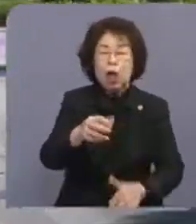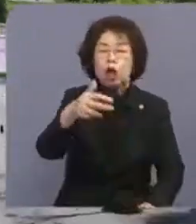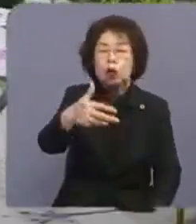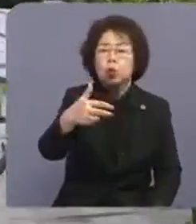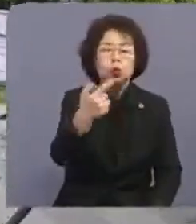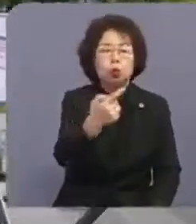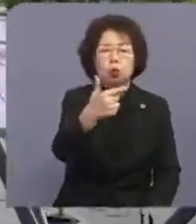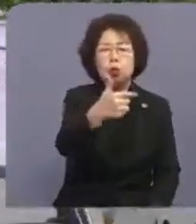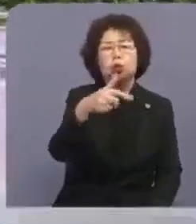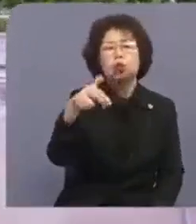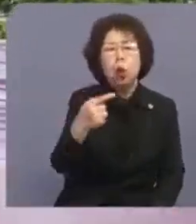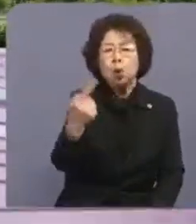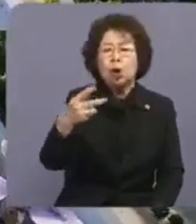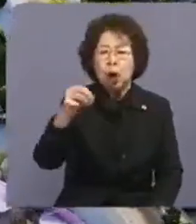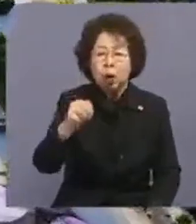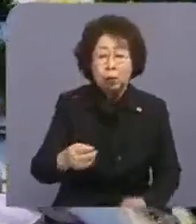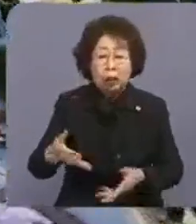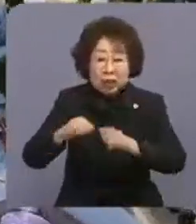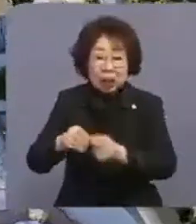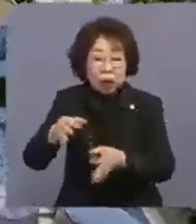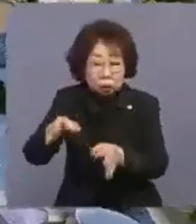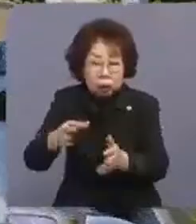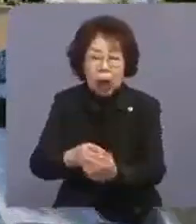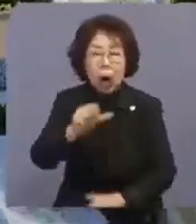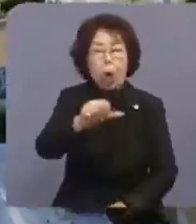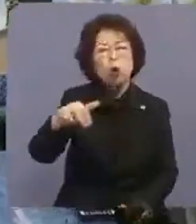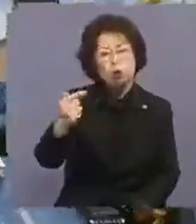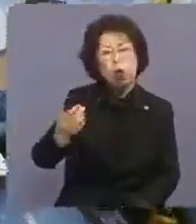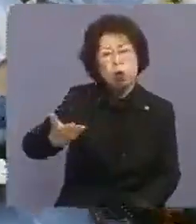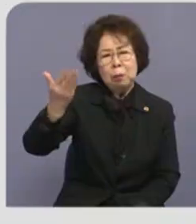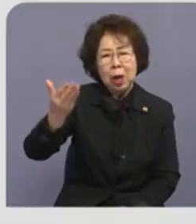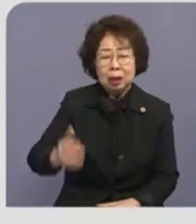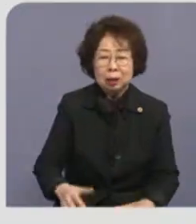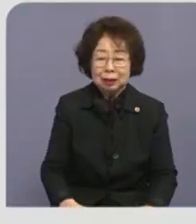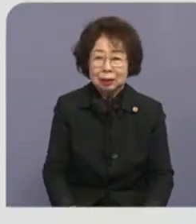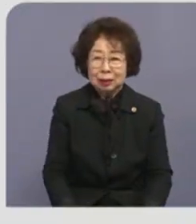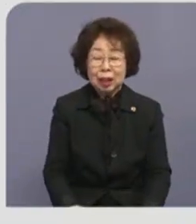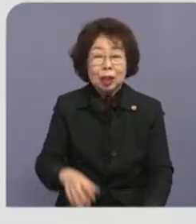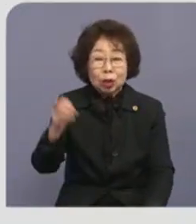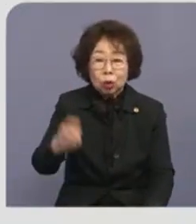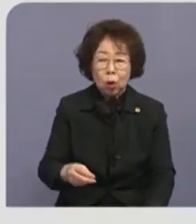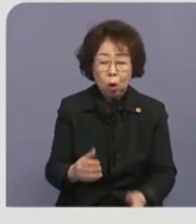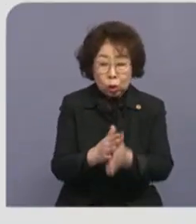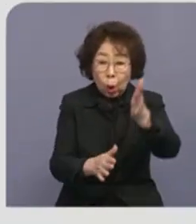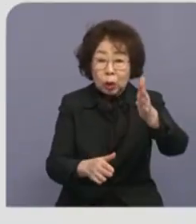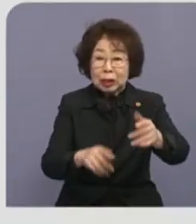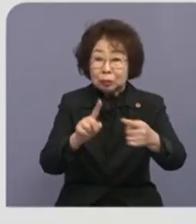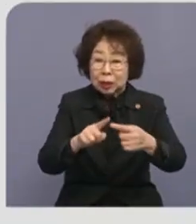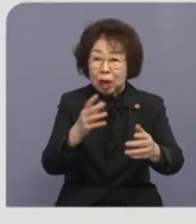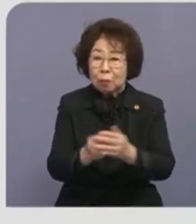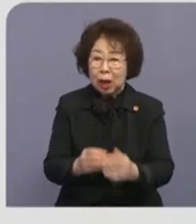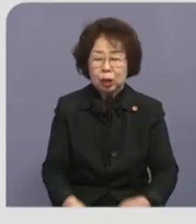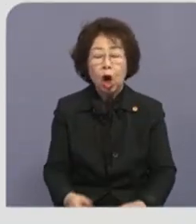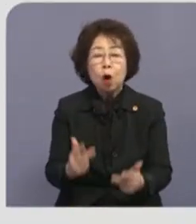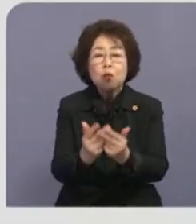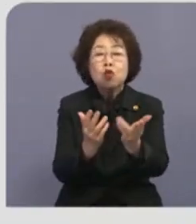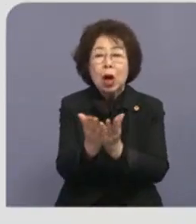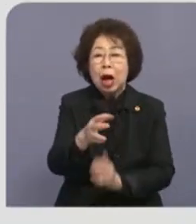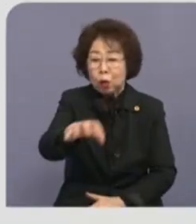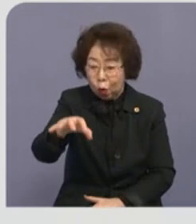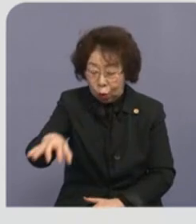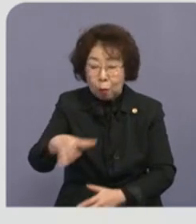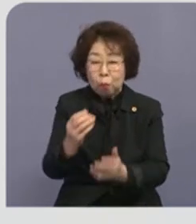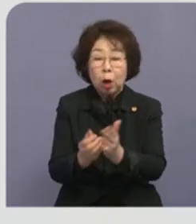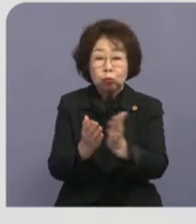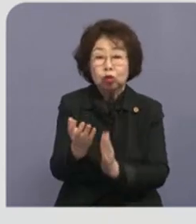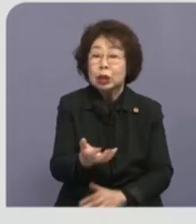5천억 원이 가운데 시설 투자비 5조원이 넘습니다 여기다 원도심 대개조 분야 북항 재개발 1 2단계